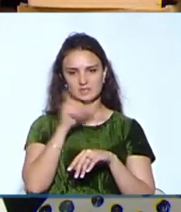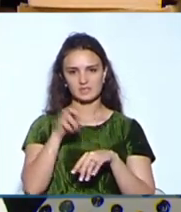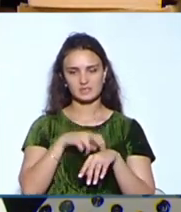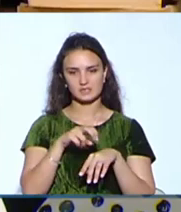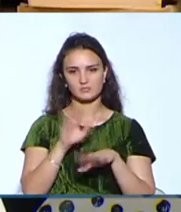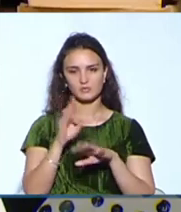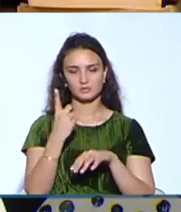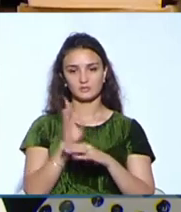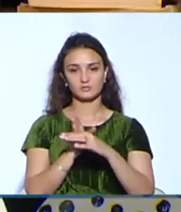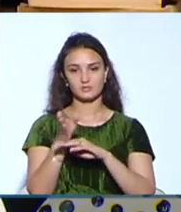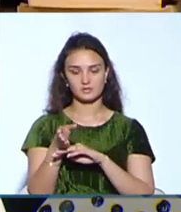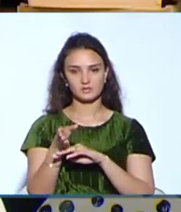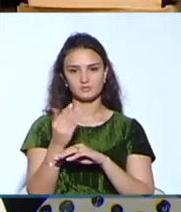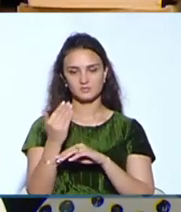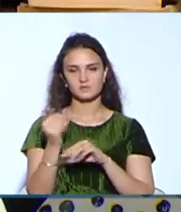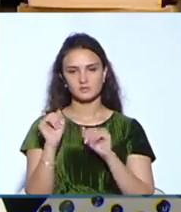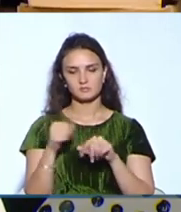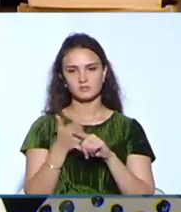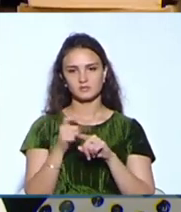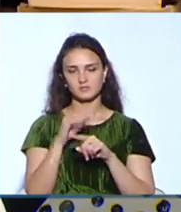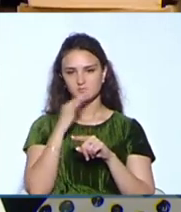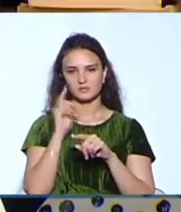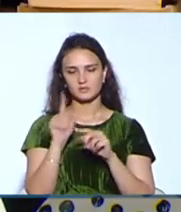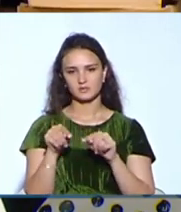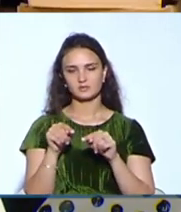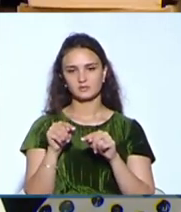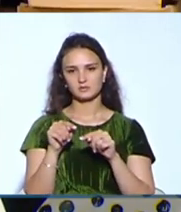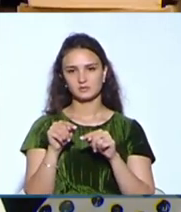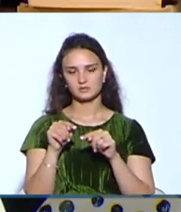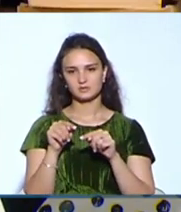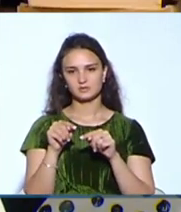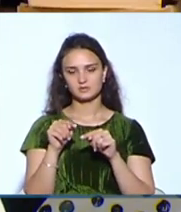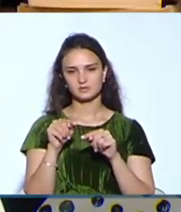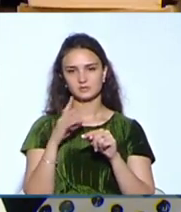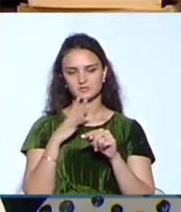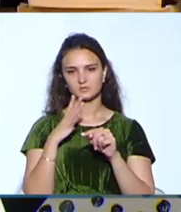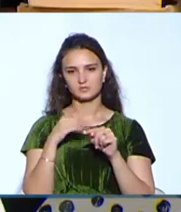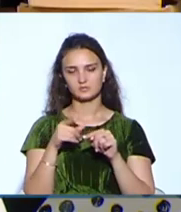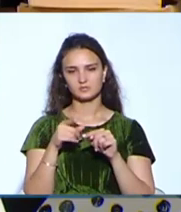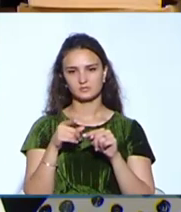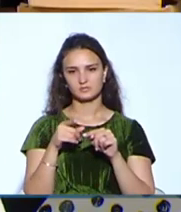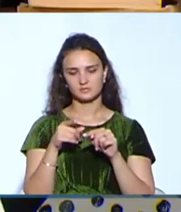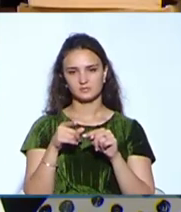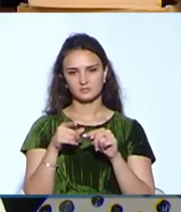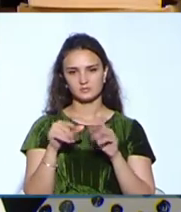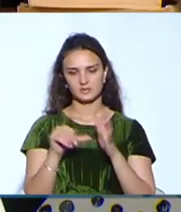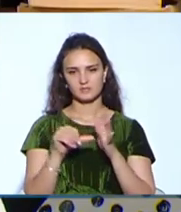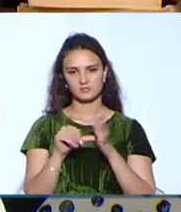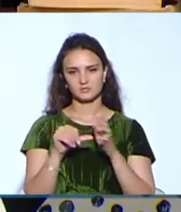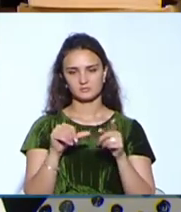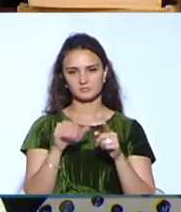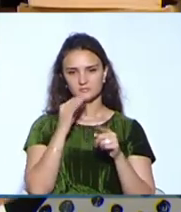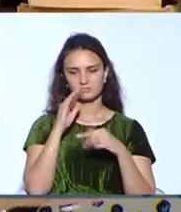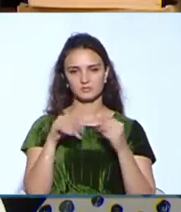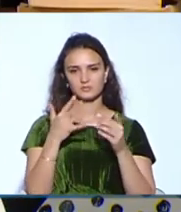მხოლოდ ერთი ვიზიტი, მისთვის შეიძლება ძალიან ბევრი რაღაცის თვის იყოს სიცხადის მომფენი. და მერე